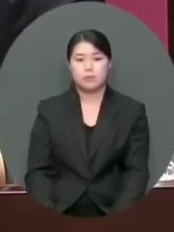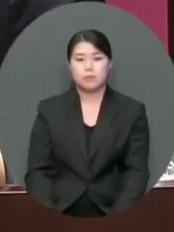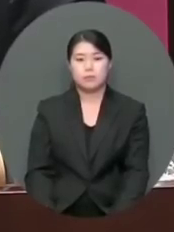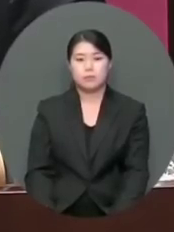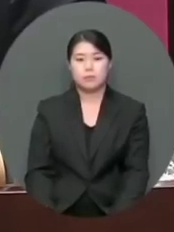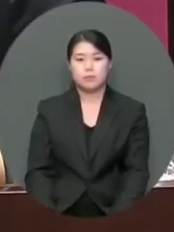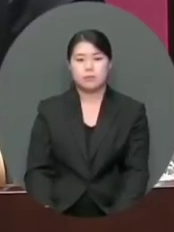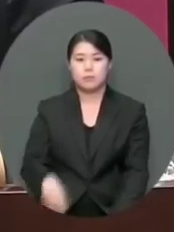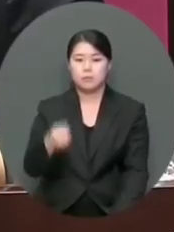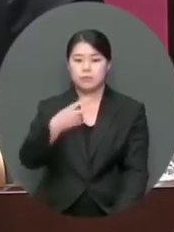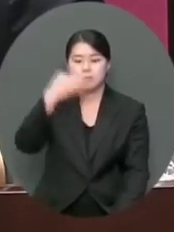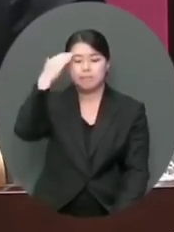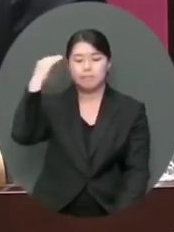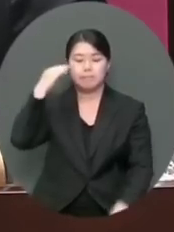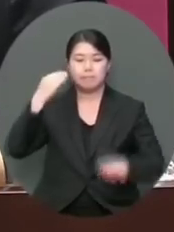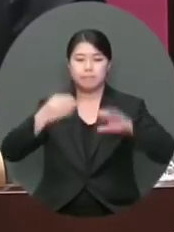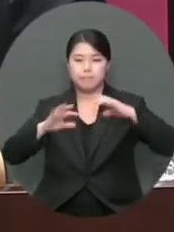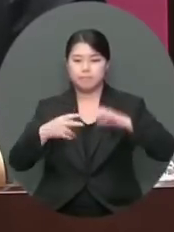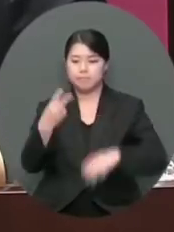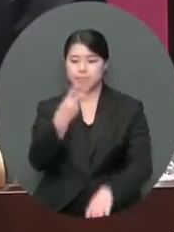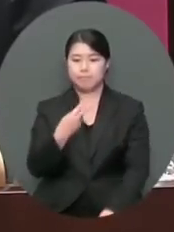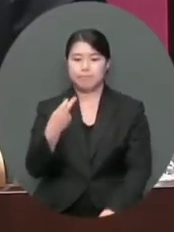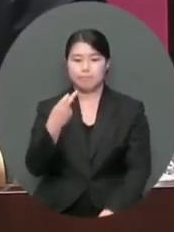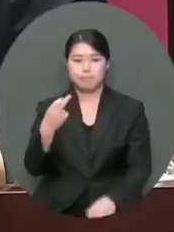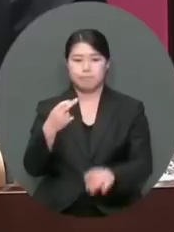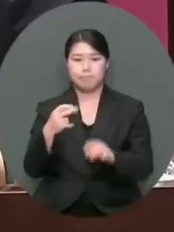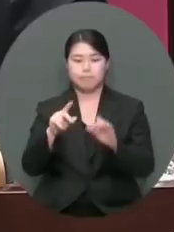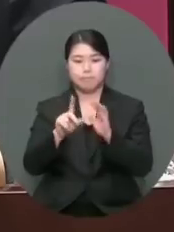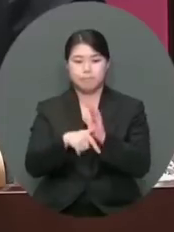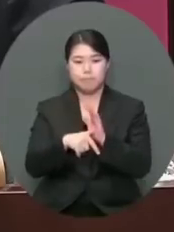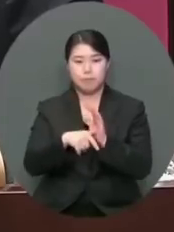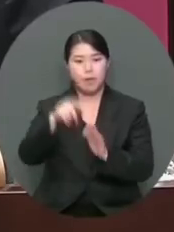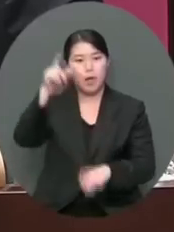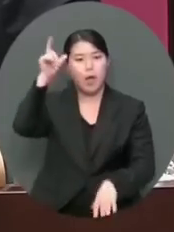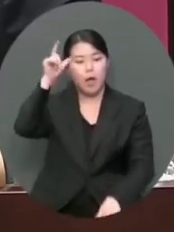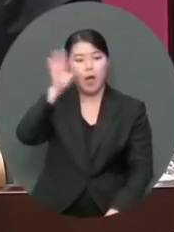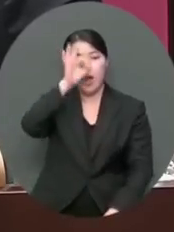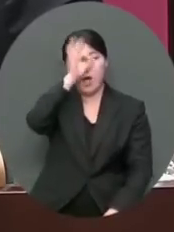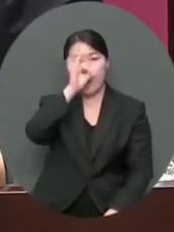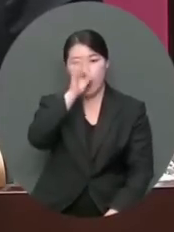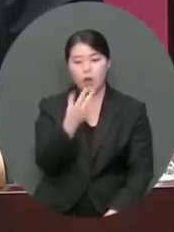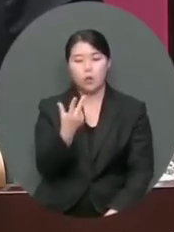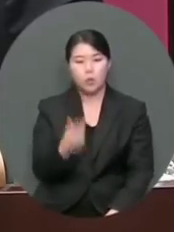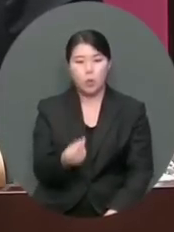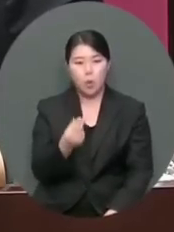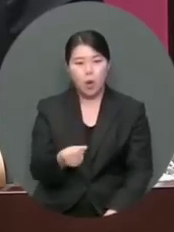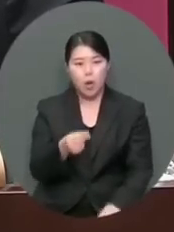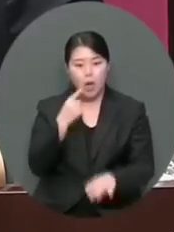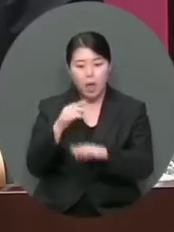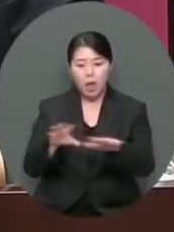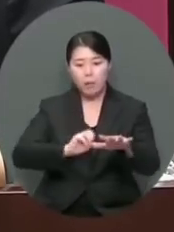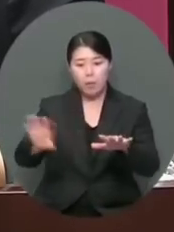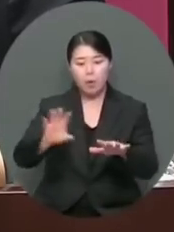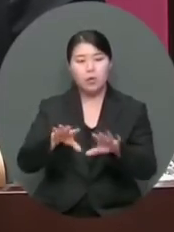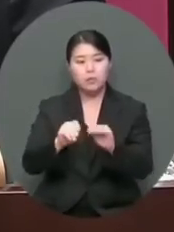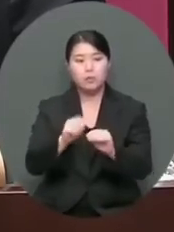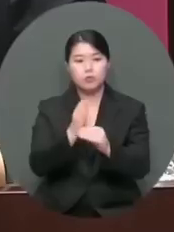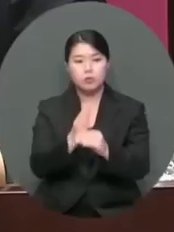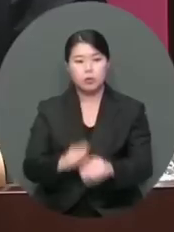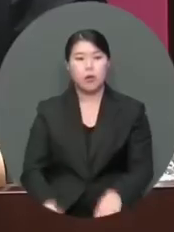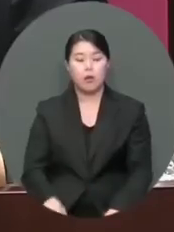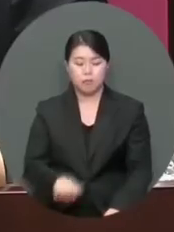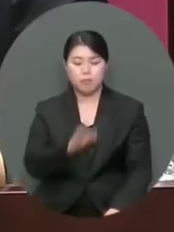자, 그리고 우리나라에서는 2012년에 가축 분뇨 해양 투기를 금지하고 있습니다. 아, 그거는 당연히 또